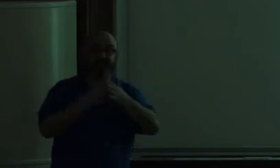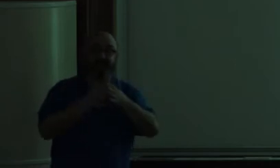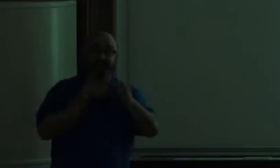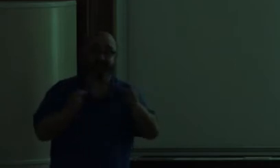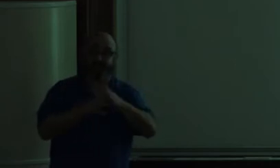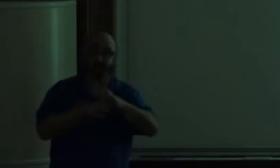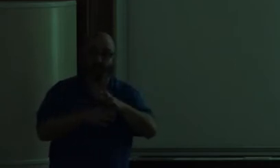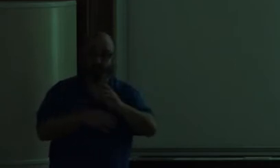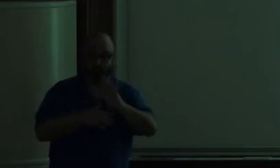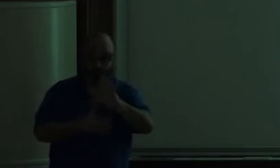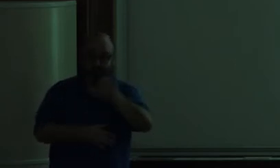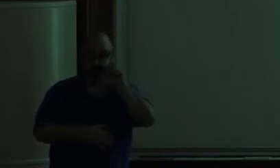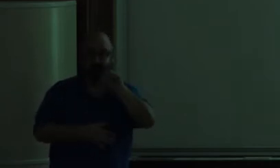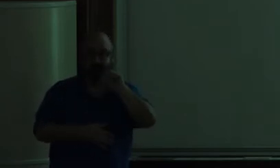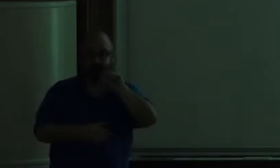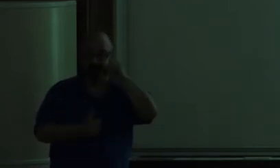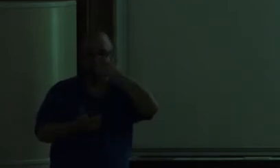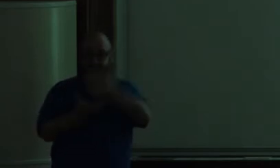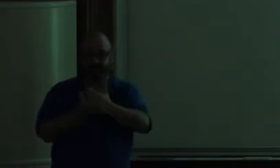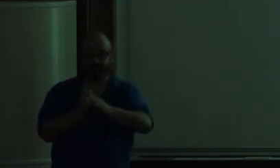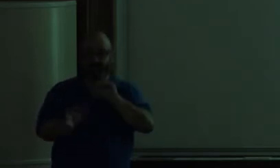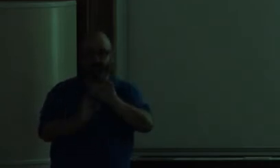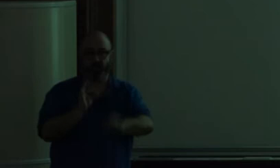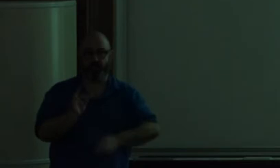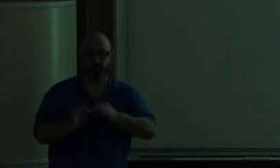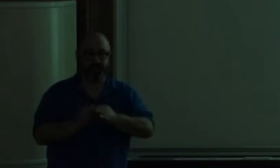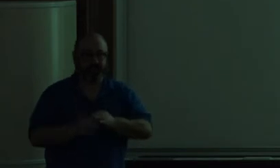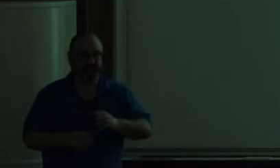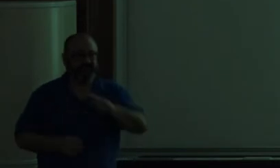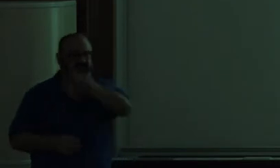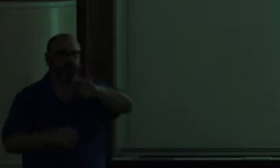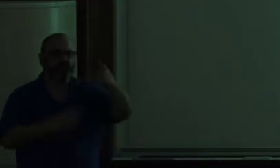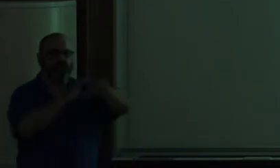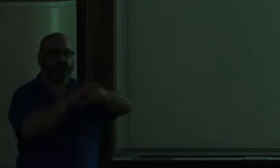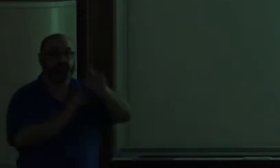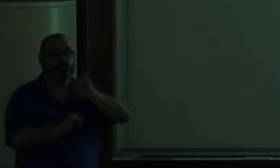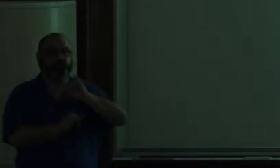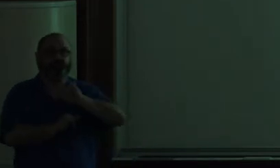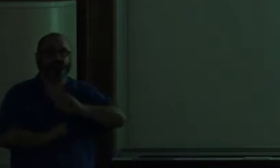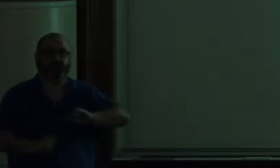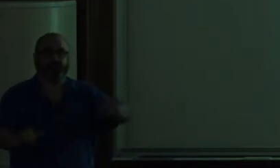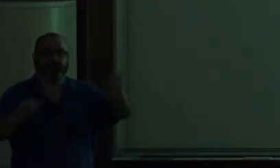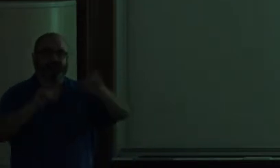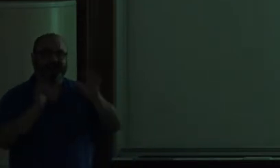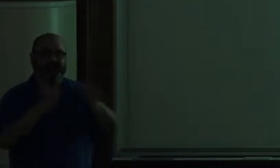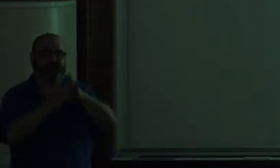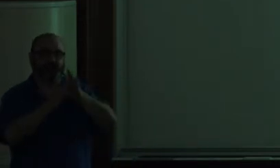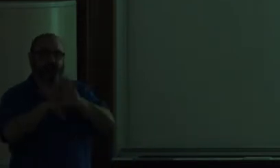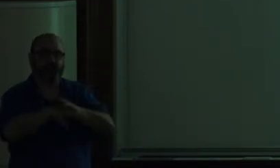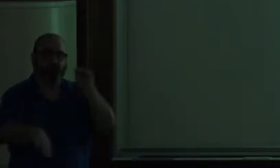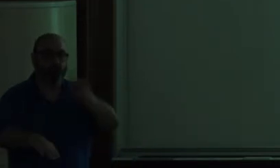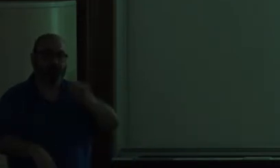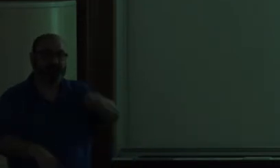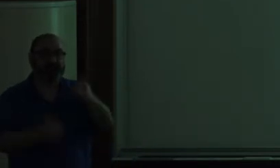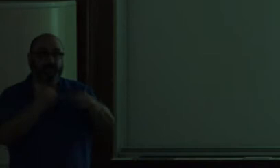l'exception, il l'attrape, et ensuite il sait qu'il sort de la boucle. Alors, si vous avez fait d'autres langages, on vous dit surtout n'utilisez pas les exceptions pour le contrôle de flux, c'est que